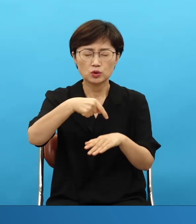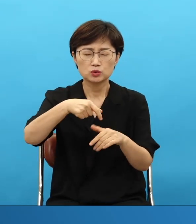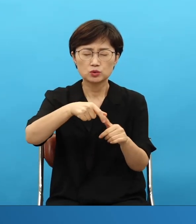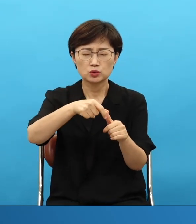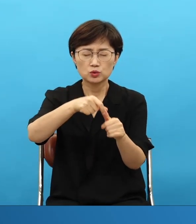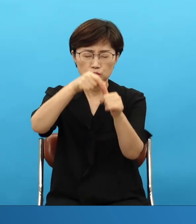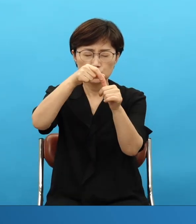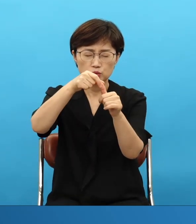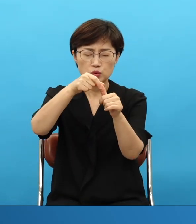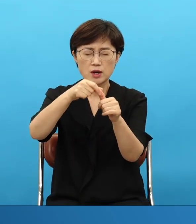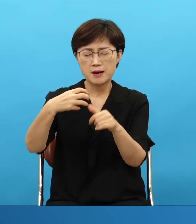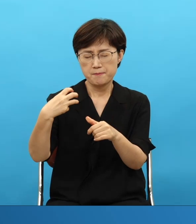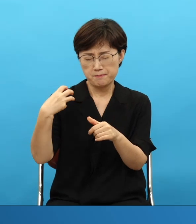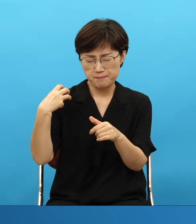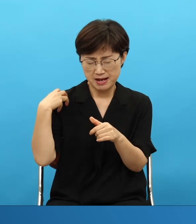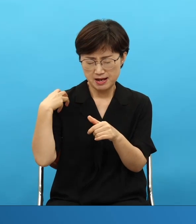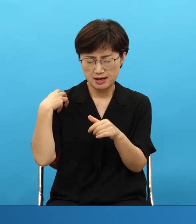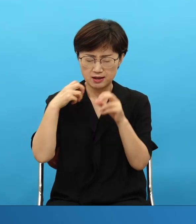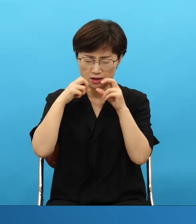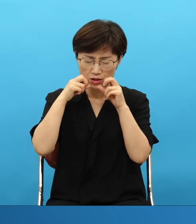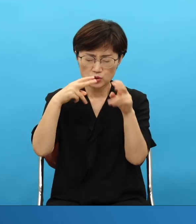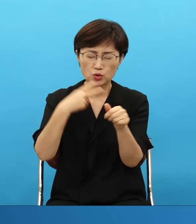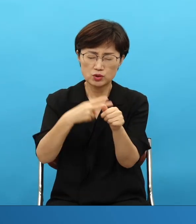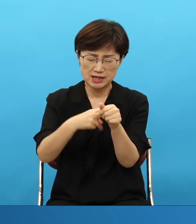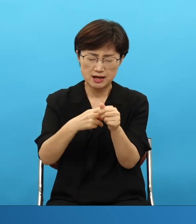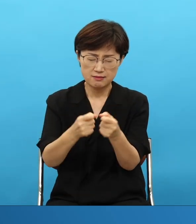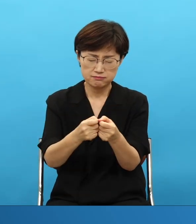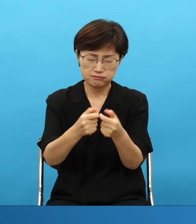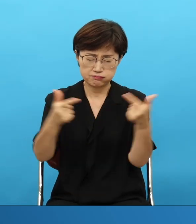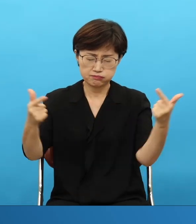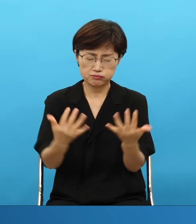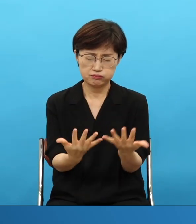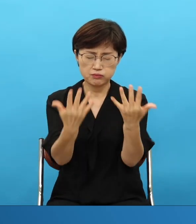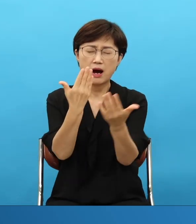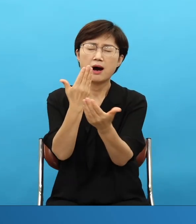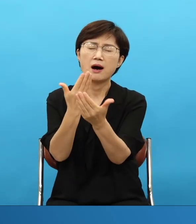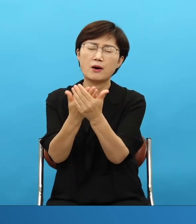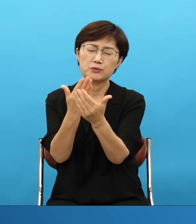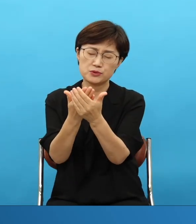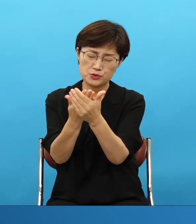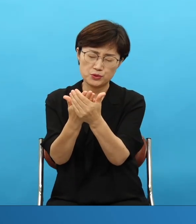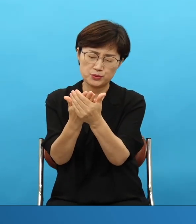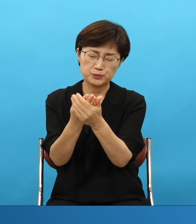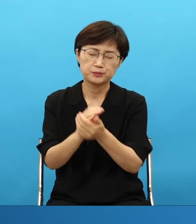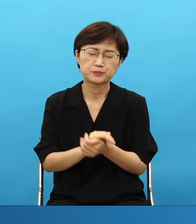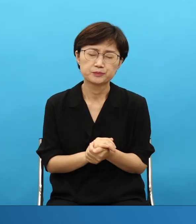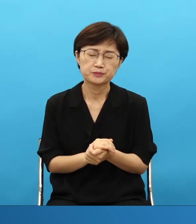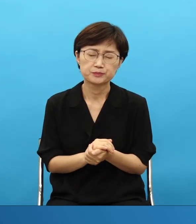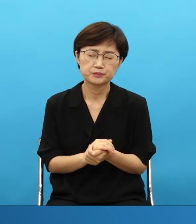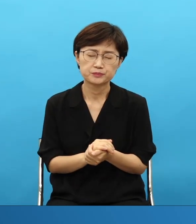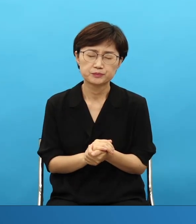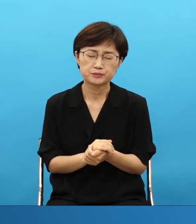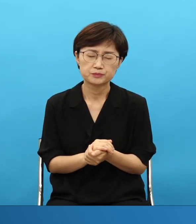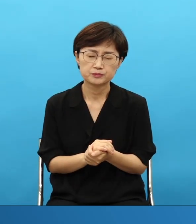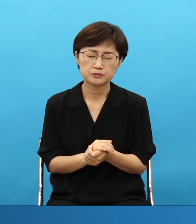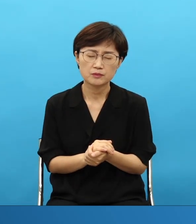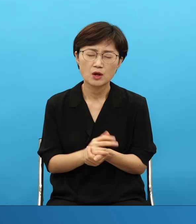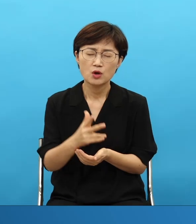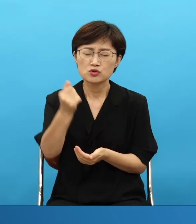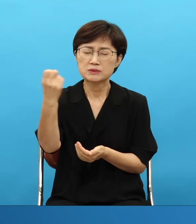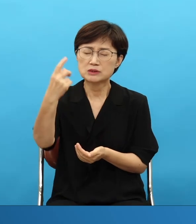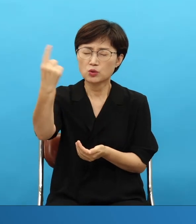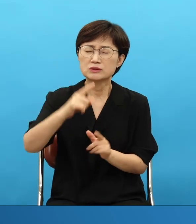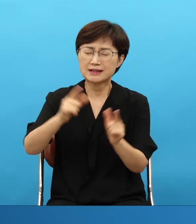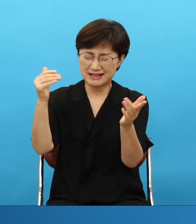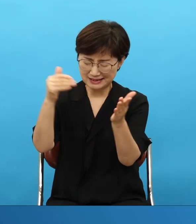선교사가 일어나기를 기도합니다. We pray the missionaries to save the 237 nations and 5,000 tribes will arise. 주님 오실 그날까지